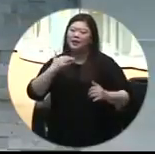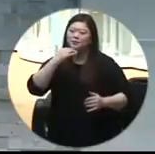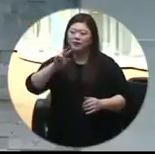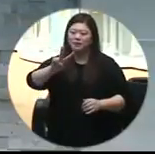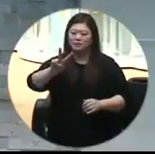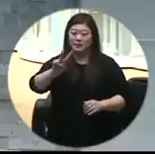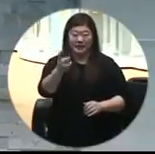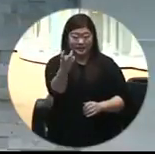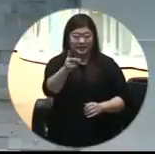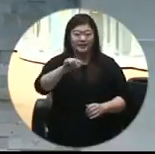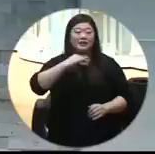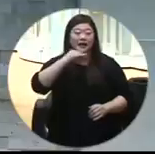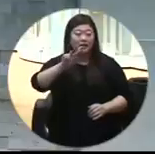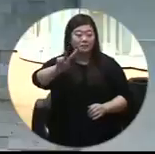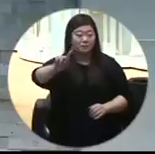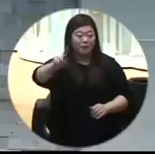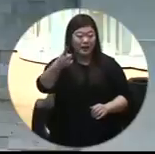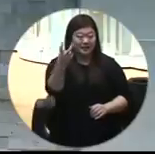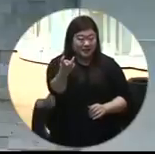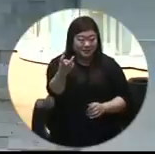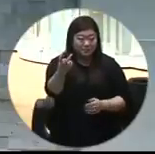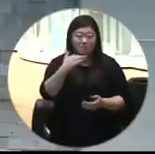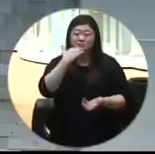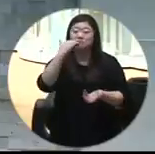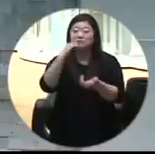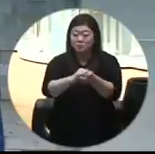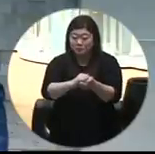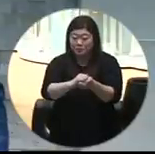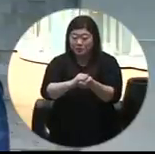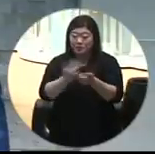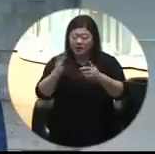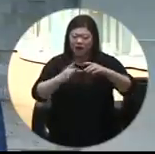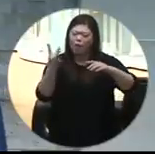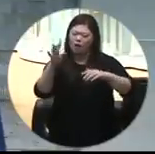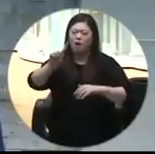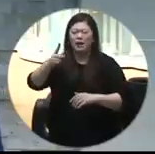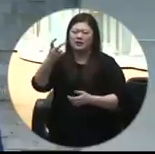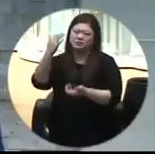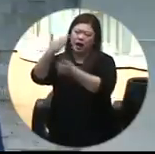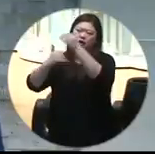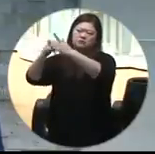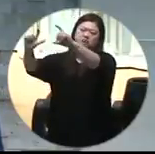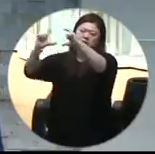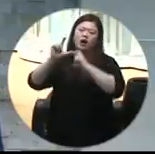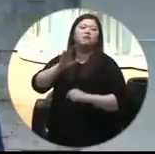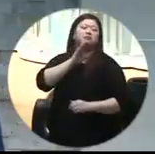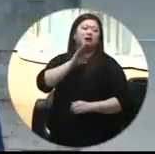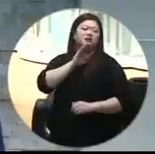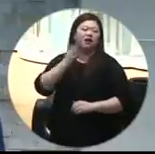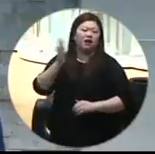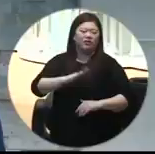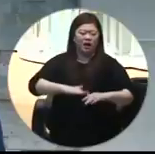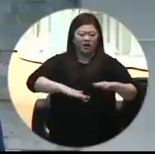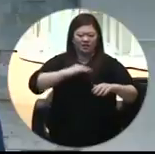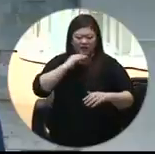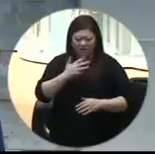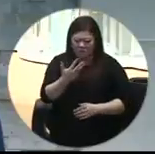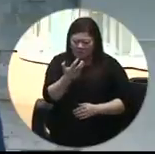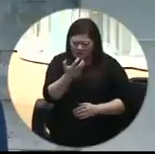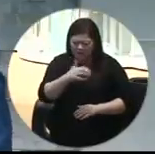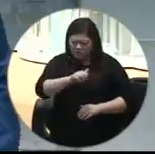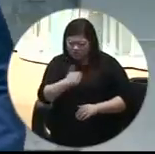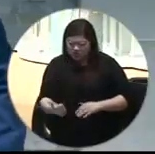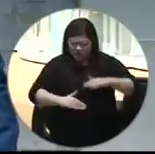이후에 120세까지 살게 돼 있는데 그걸 못 채웠으니까 채울 때까지 불신자는 죽어서